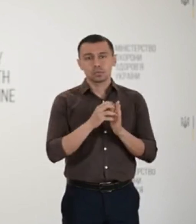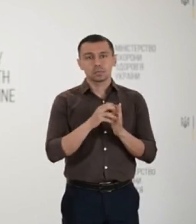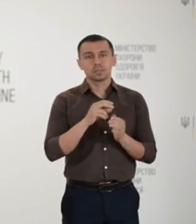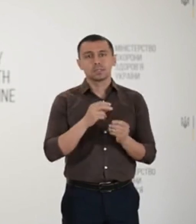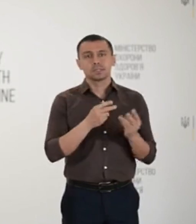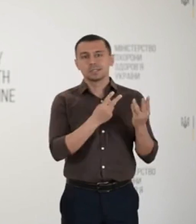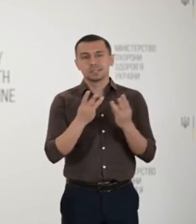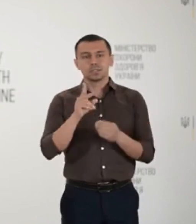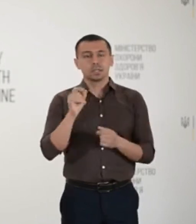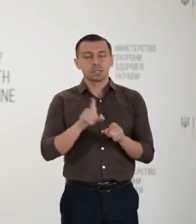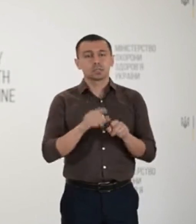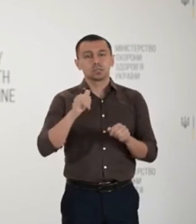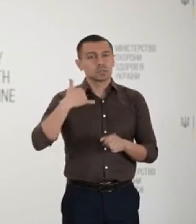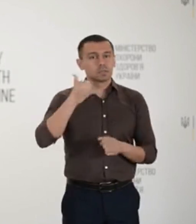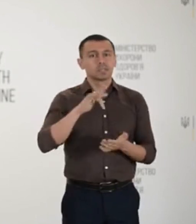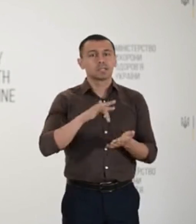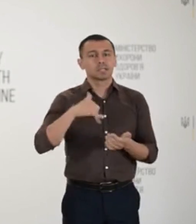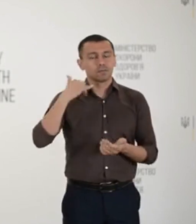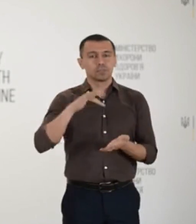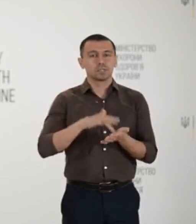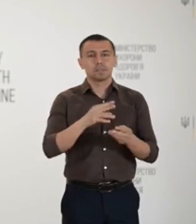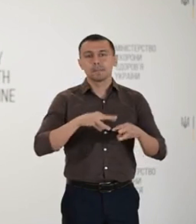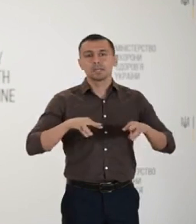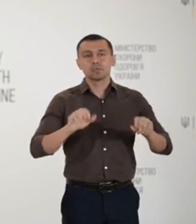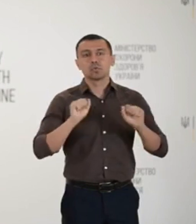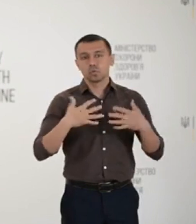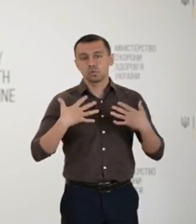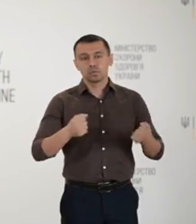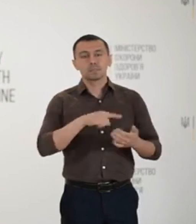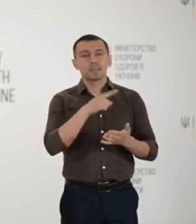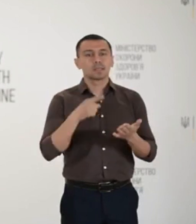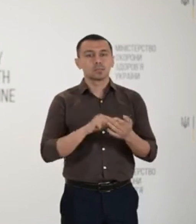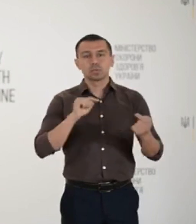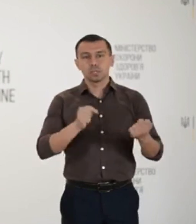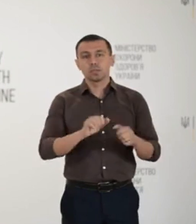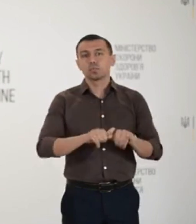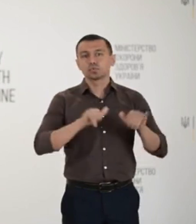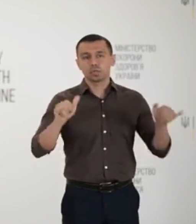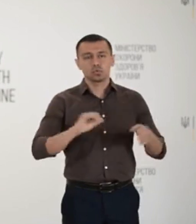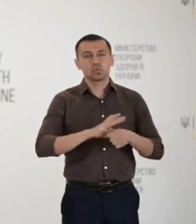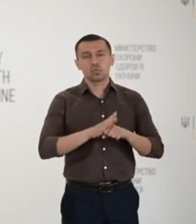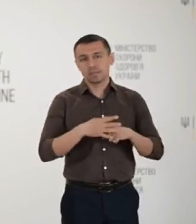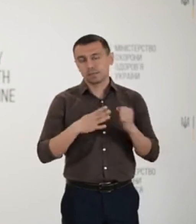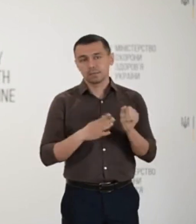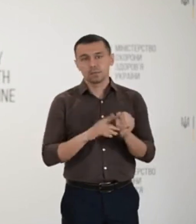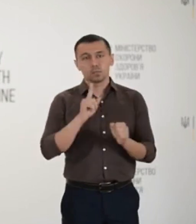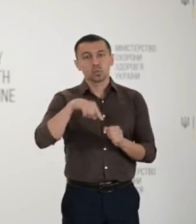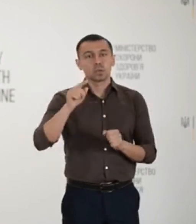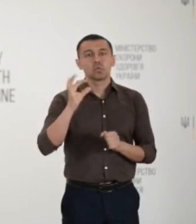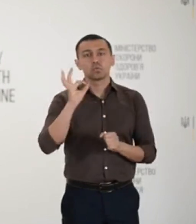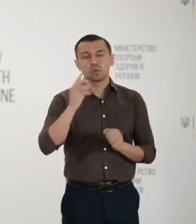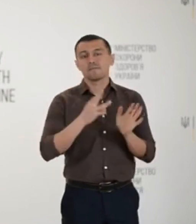«ДІІ». І так само можна зателефонувати в контактний центр Міністерства охорони здоров'я з питань протидії поширенню COVID-19 по номеру